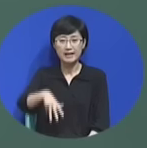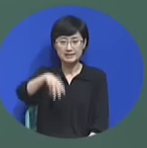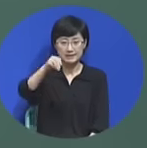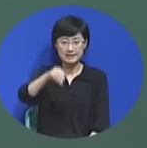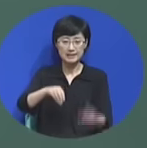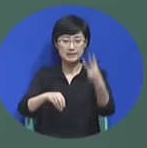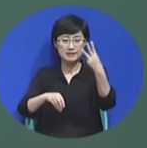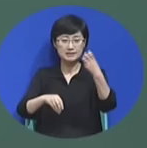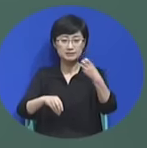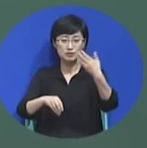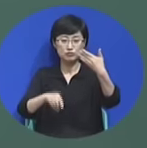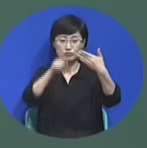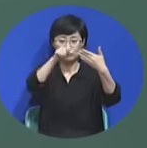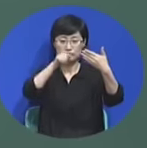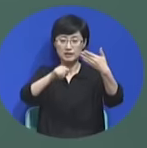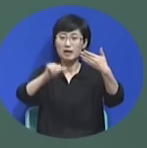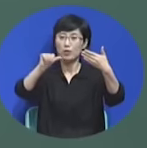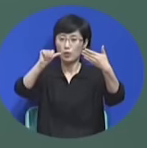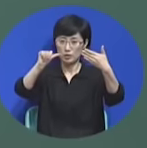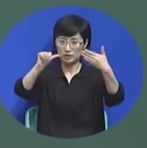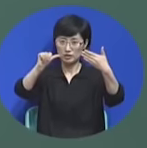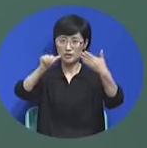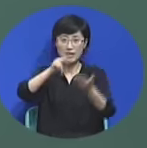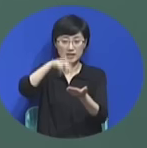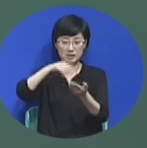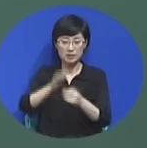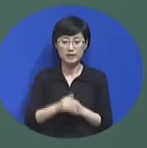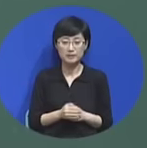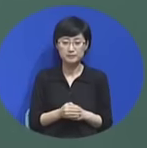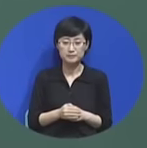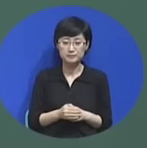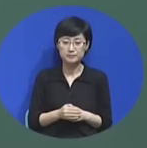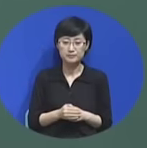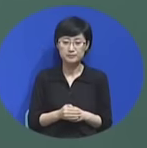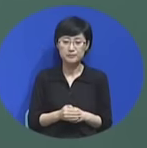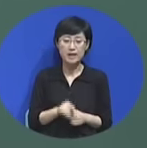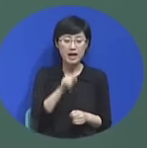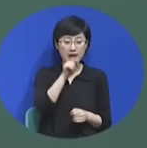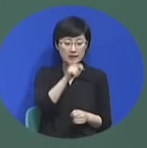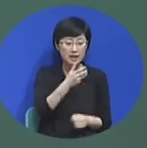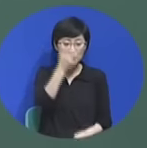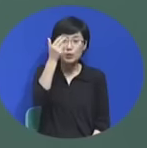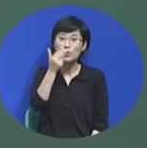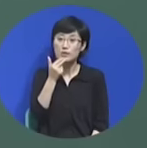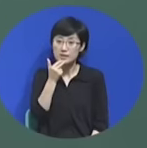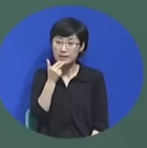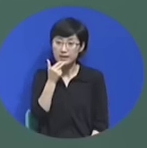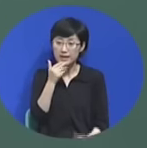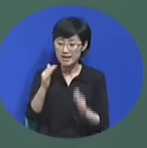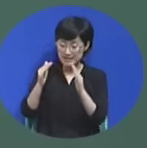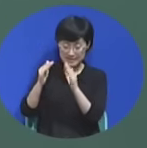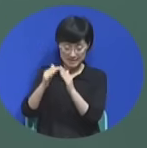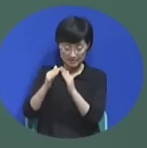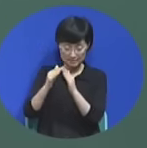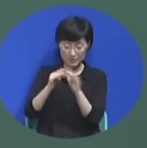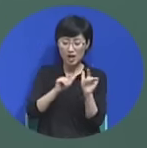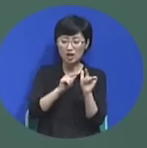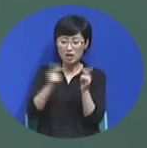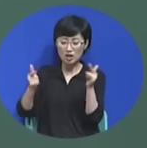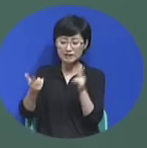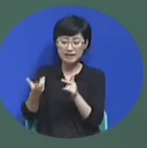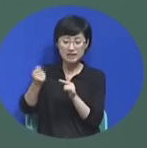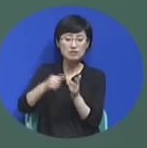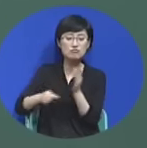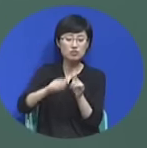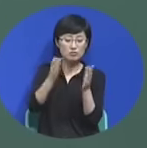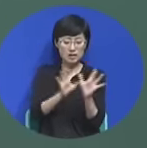39장 5절 같이 한번 봉독하겠습니다. 39장 5절 우리 같이. 시작. 그가 요셉에게 자기 집과 그의 모든